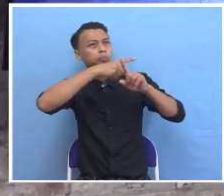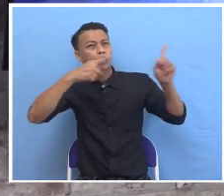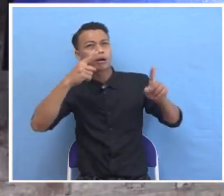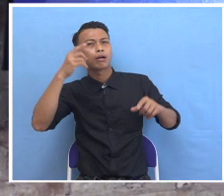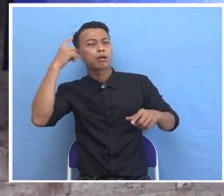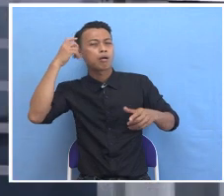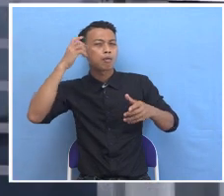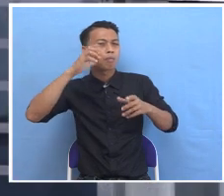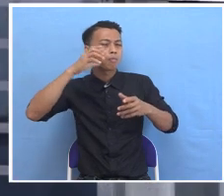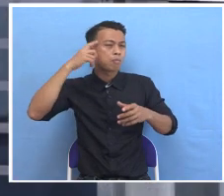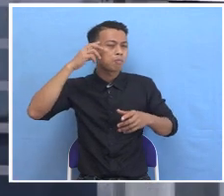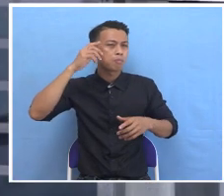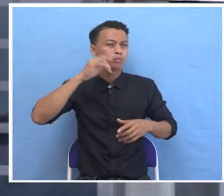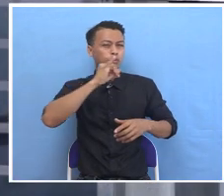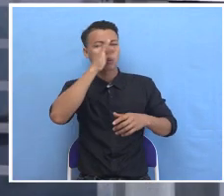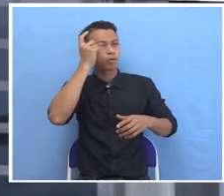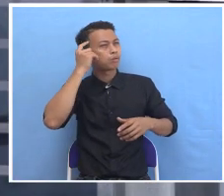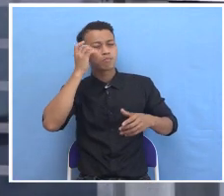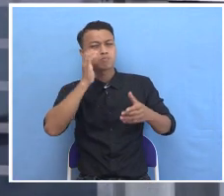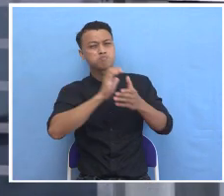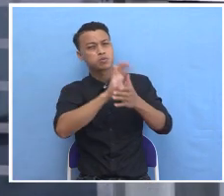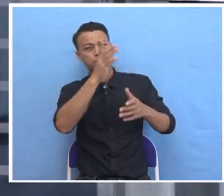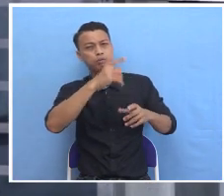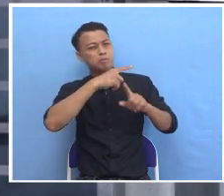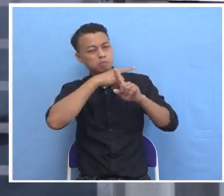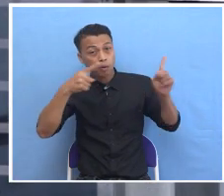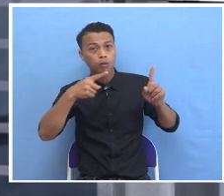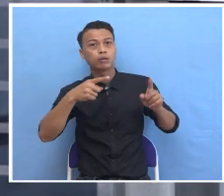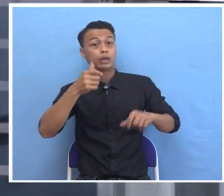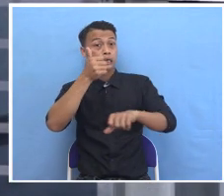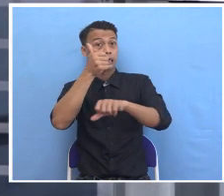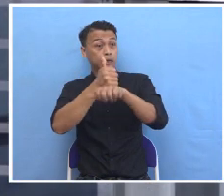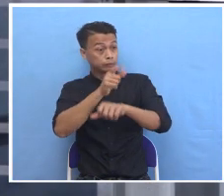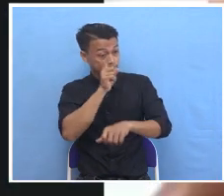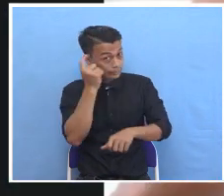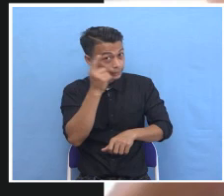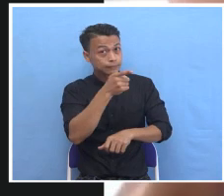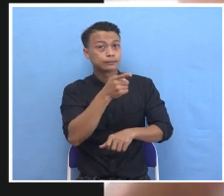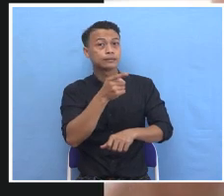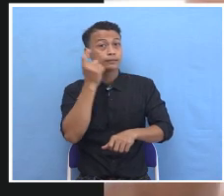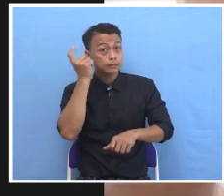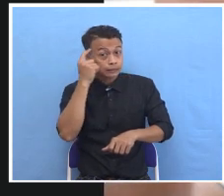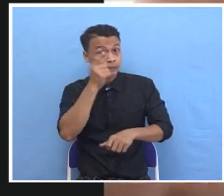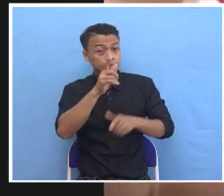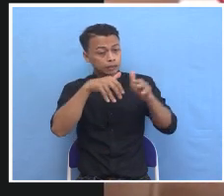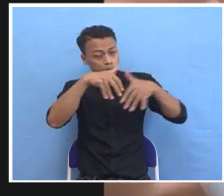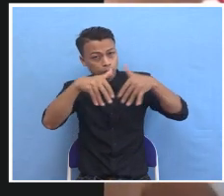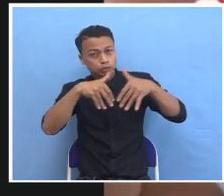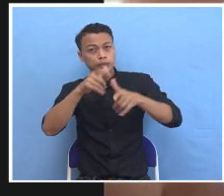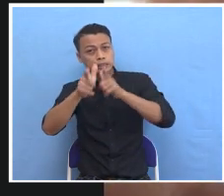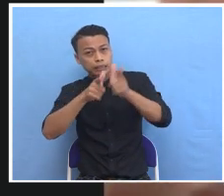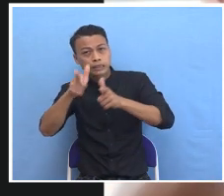ငါတို့အစိုးရဘက်မှာအယုံကြည်မဲ့လာပြီလားတမတော်ကိုမုန်းလာပြီလားဆိုတဲ့ပဓာတိုင်ကိုတော့ကောင်းဆောင်တွေကကြည့်နေဖို့လိုတယ်အဲ့တော့ဒီအဲ့ဒီ radical ဆန်လာတာကို